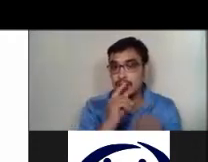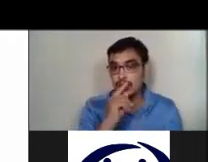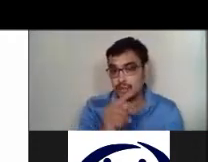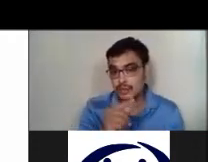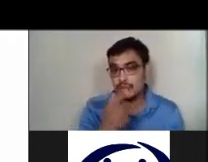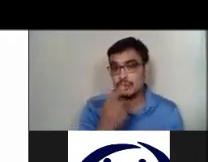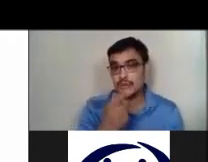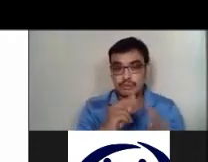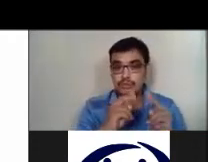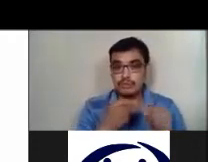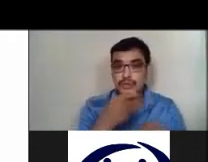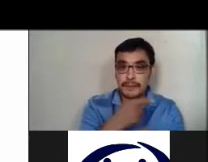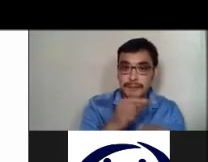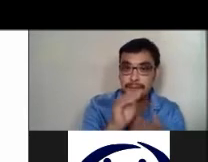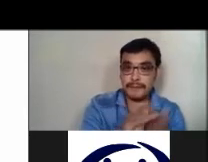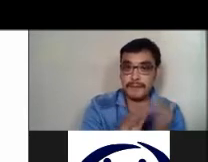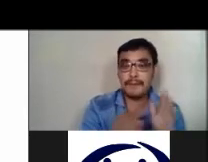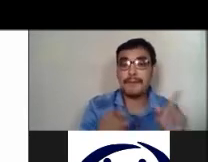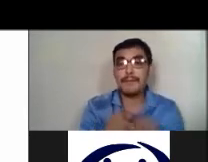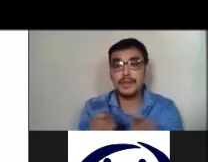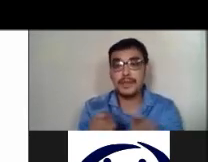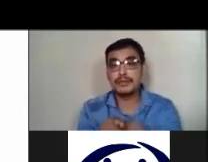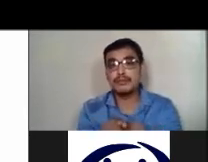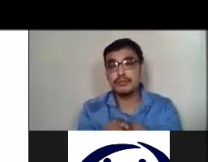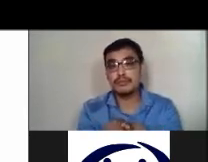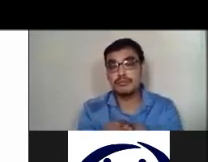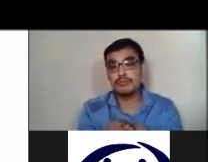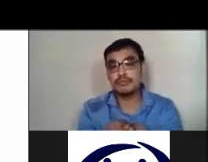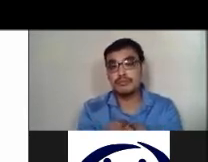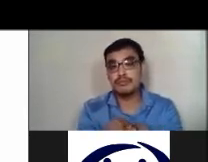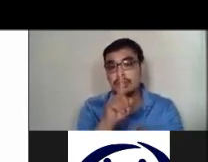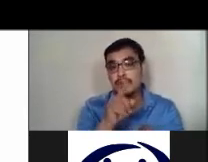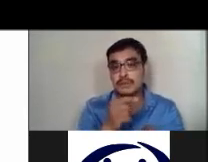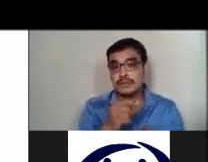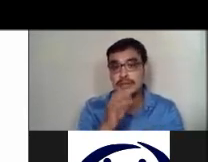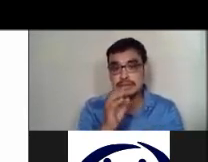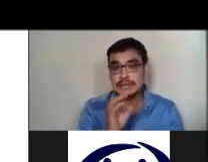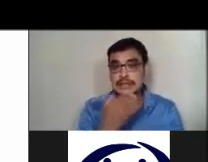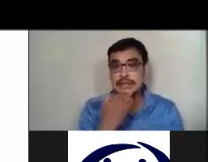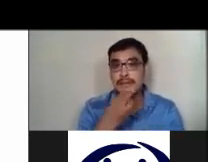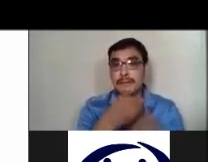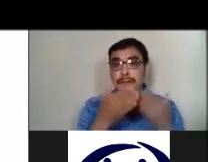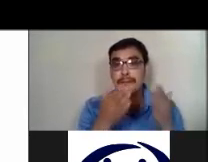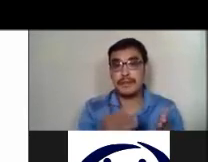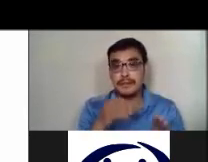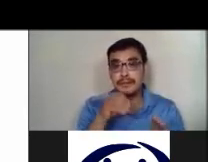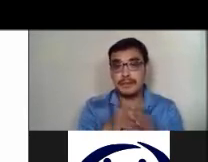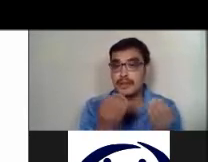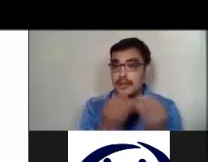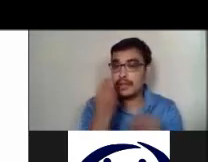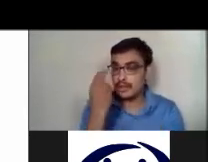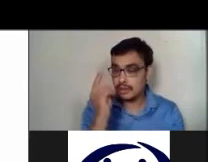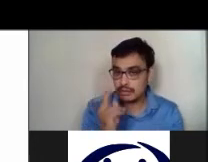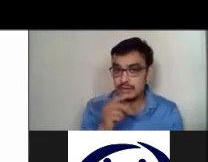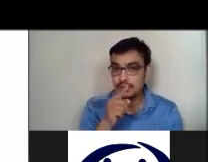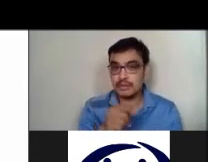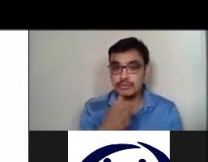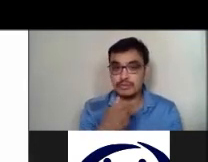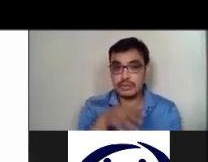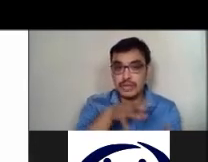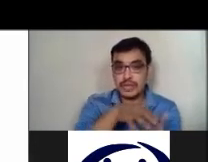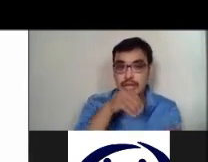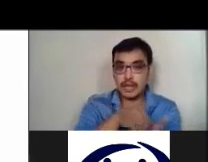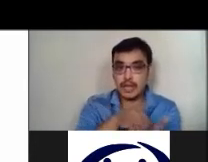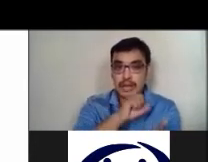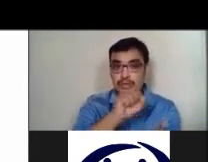स्याम्पलिङ तरिका पनि लिमिटेसन छ. हामीले इन अ वे एउटा निश्चित टाइमभरिमा आएको केसहरूलाई सर्भिस सेन्टरमा आएको केसलाई